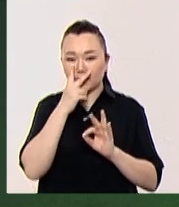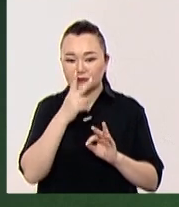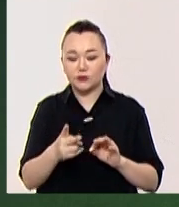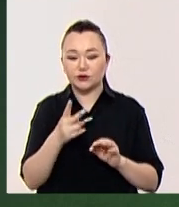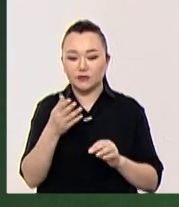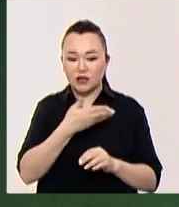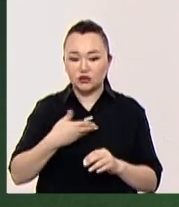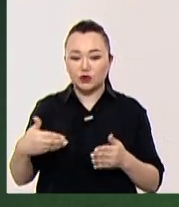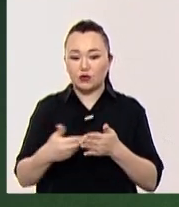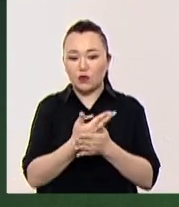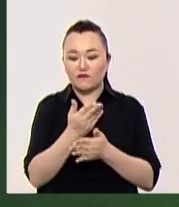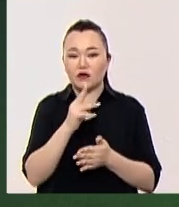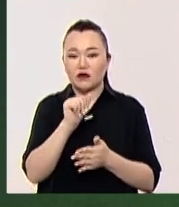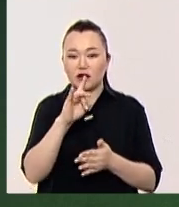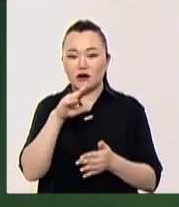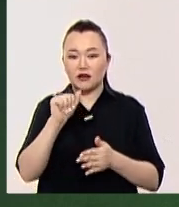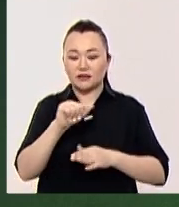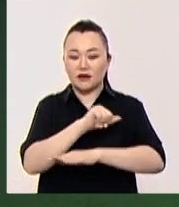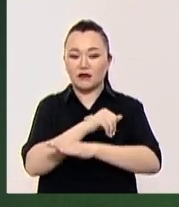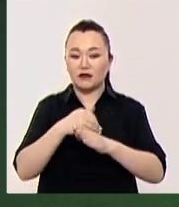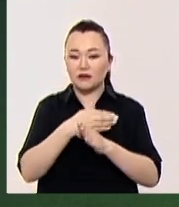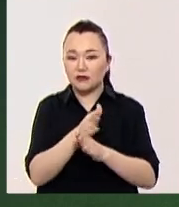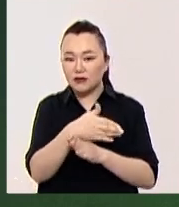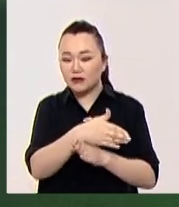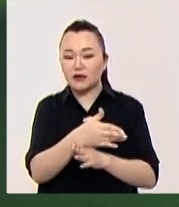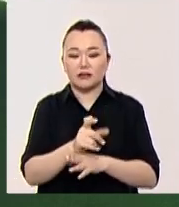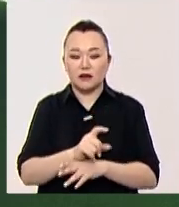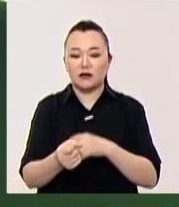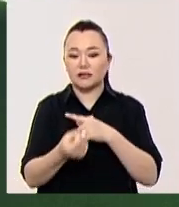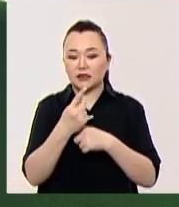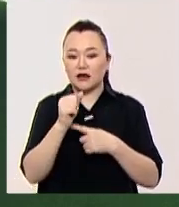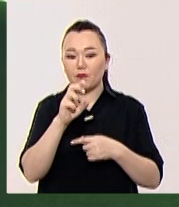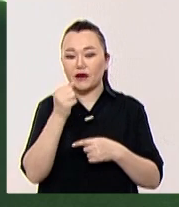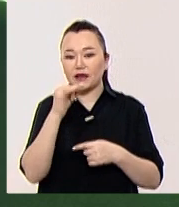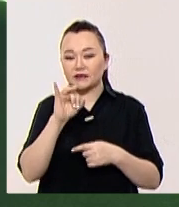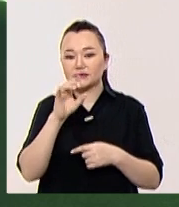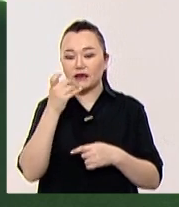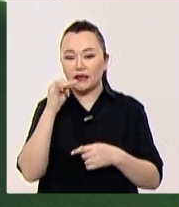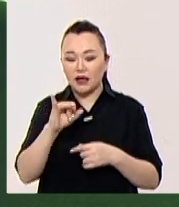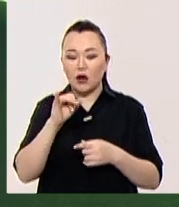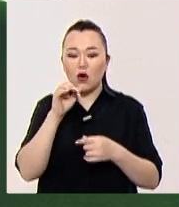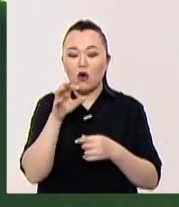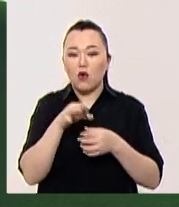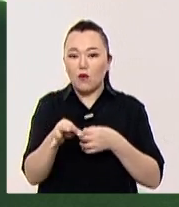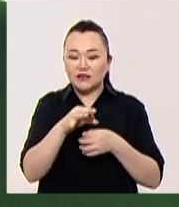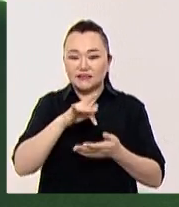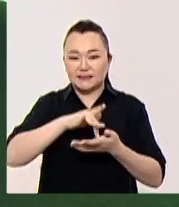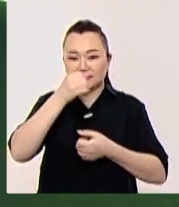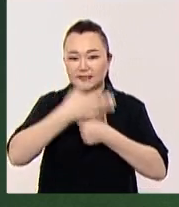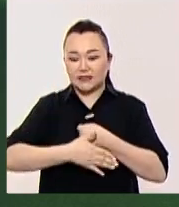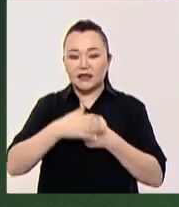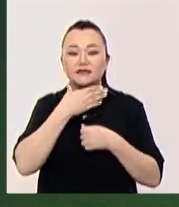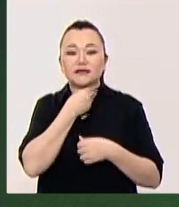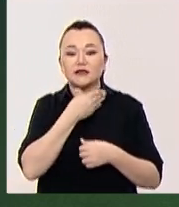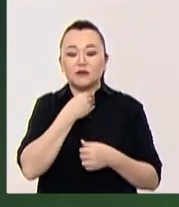на нашу новую карту. Итак, в Казахстане появится Абайская область с центром в Семей. Сейчас же этот